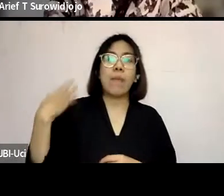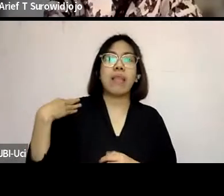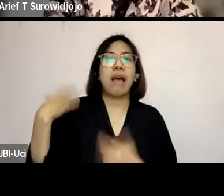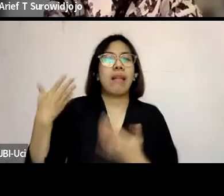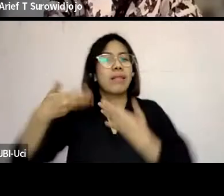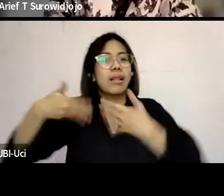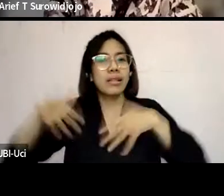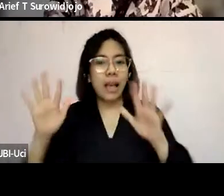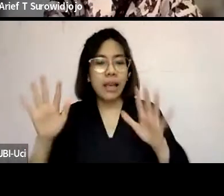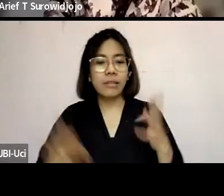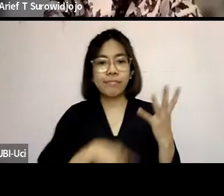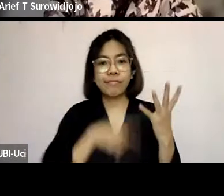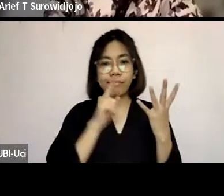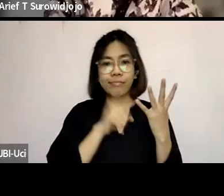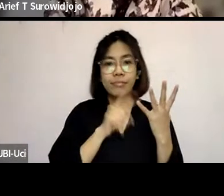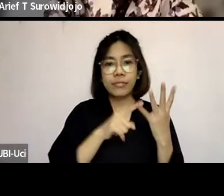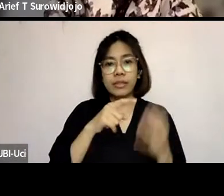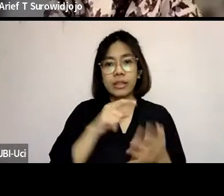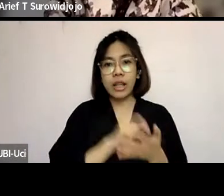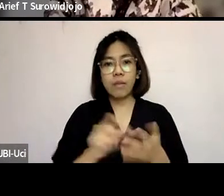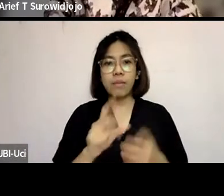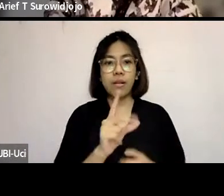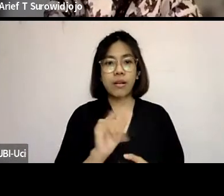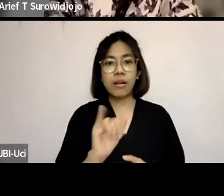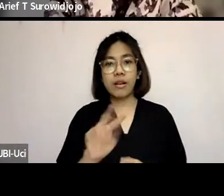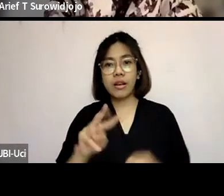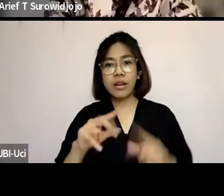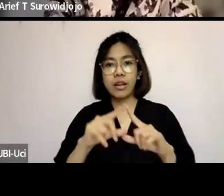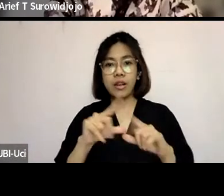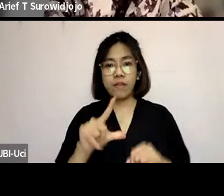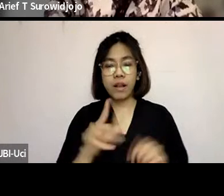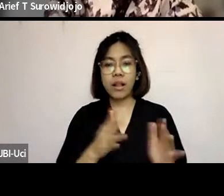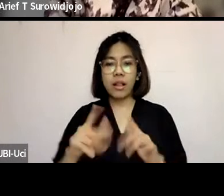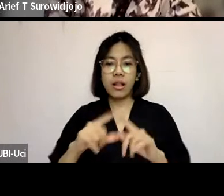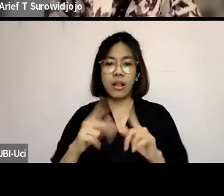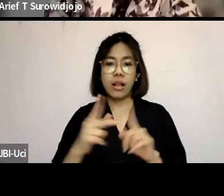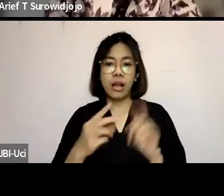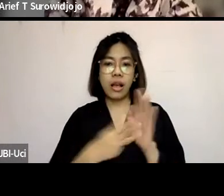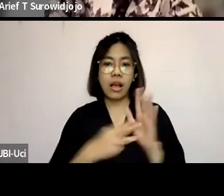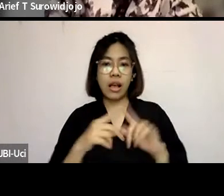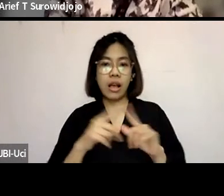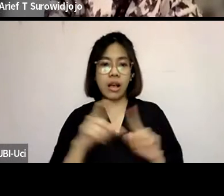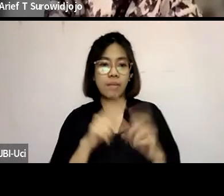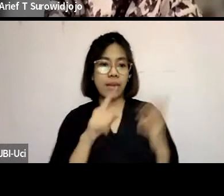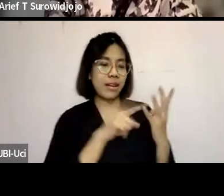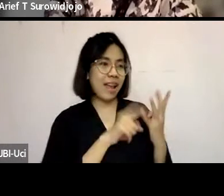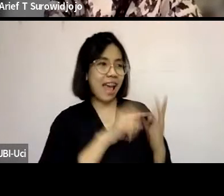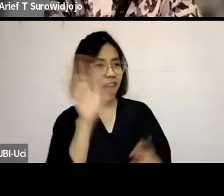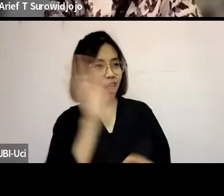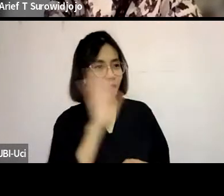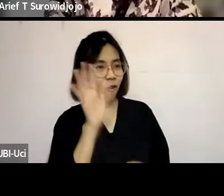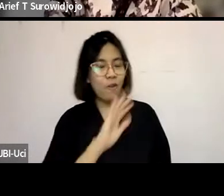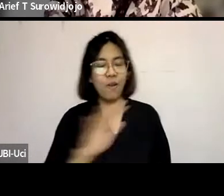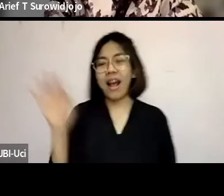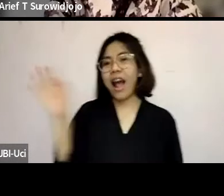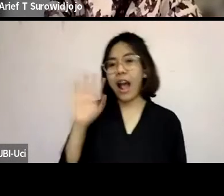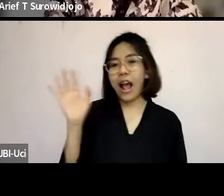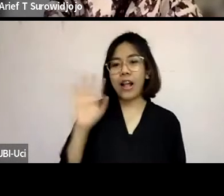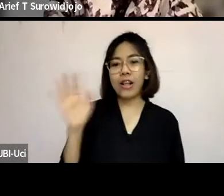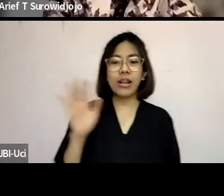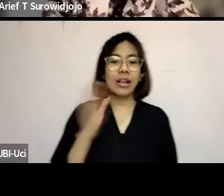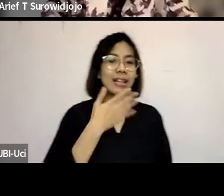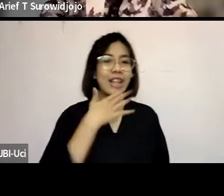terakhir yang keempat ada Bang Rival Rahmat Halo Bang Rival Halo album Gamma Selamat siang